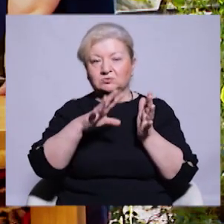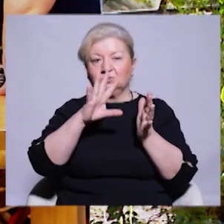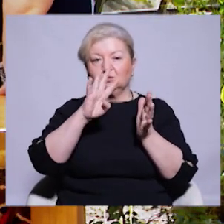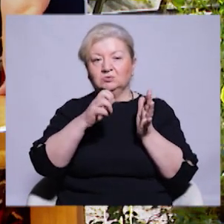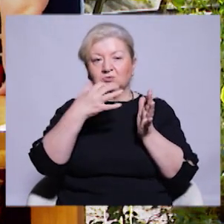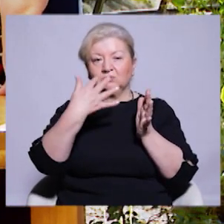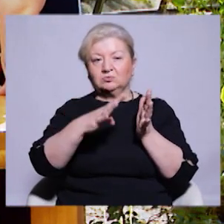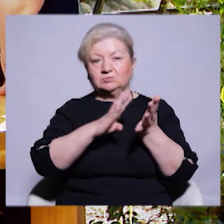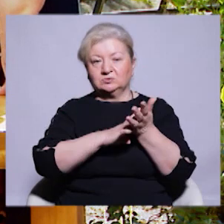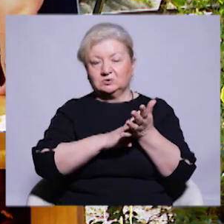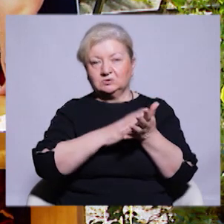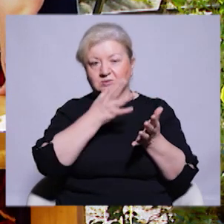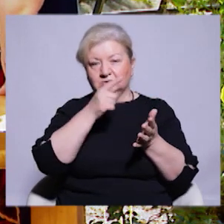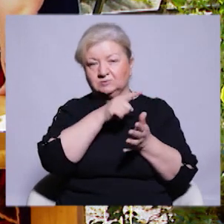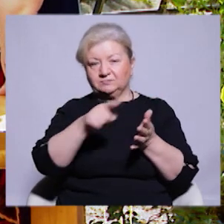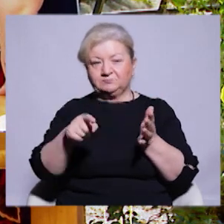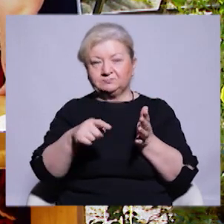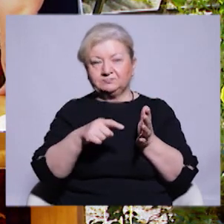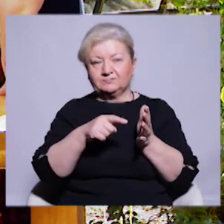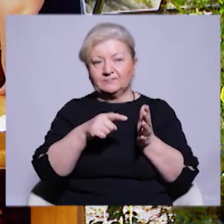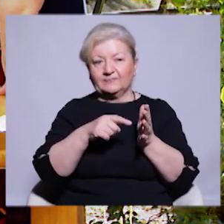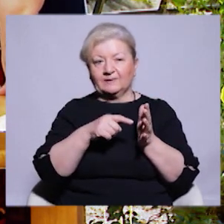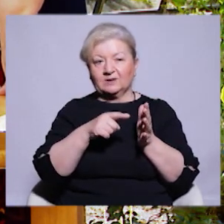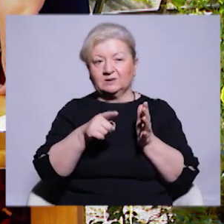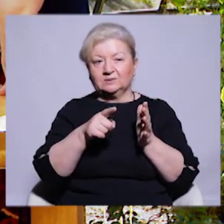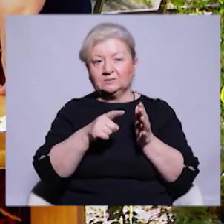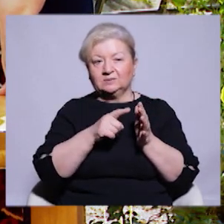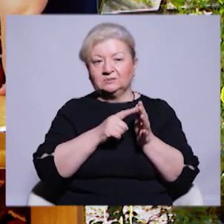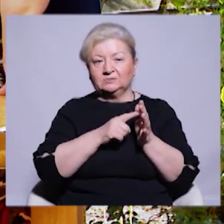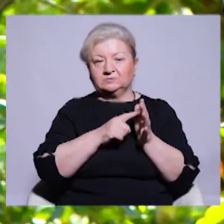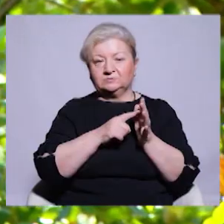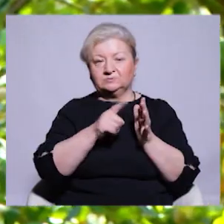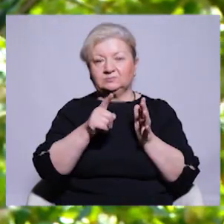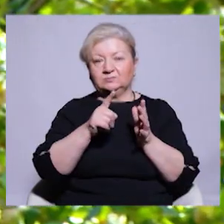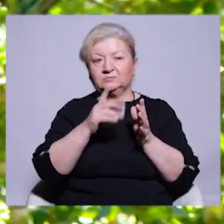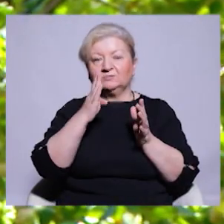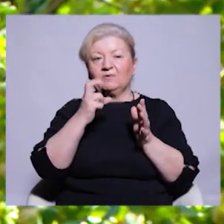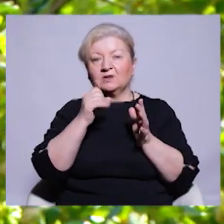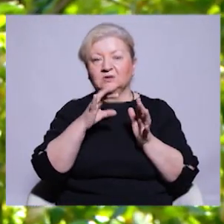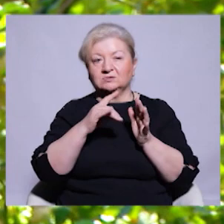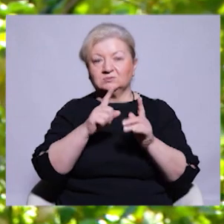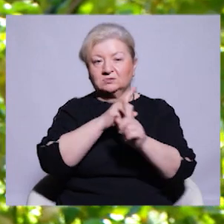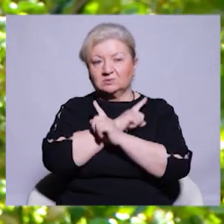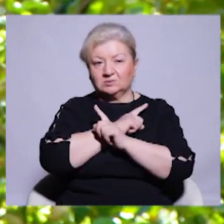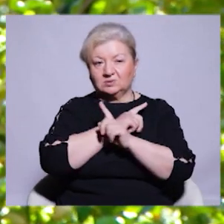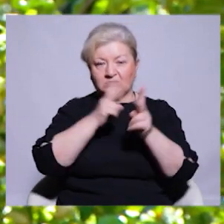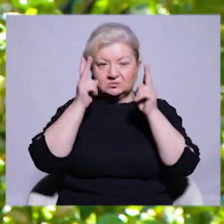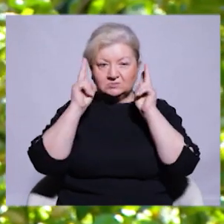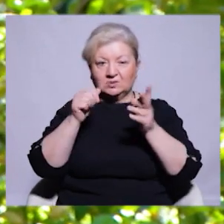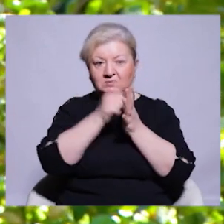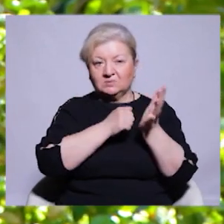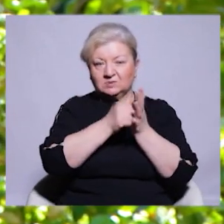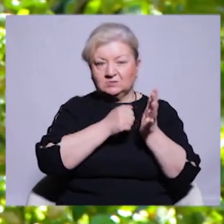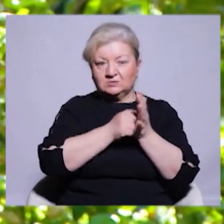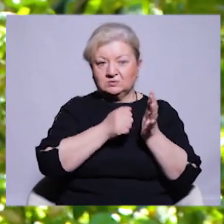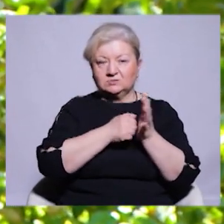457-459 წლებში. ჰორმიზდი ვახტანგი ბავშვობა მირდატი გარდაიცვალა გაურკვეველ ვითარებაში,